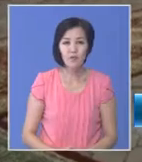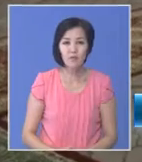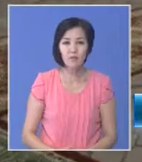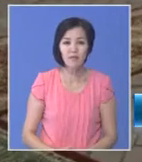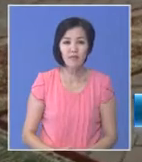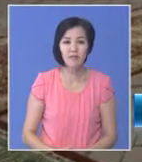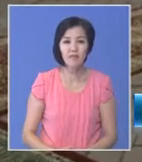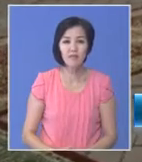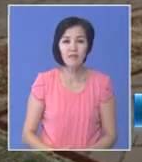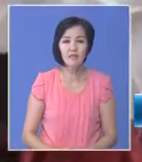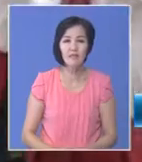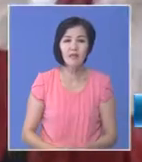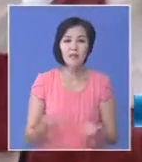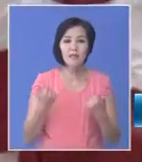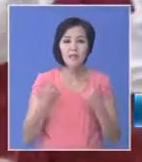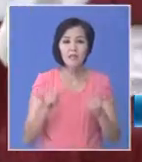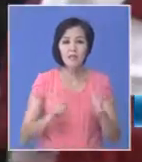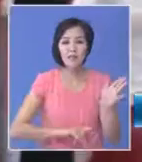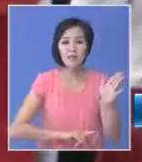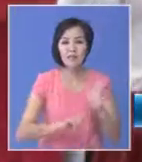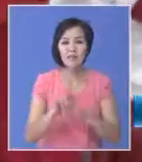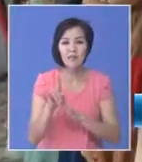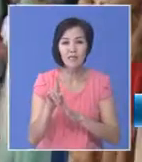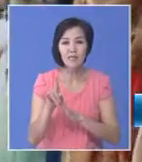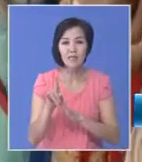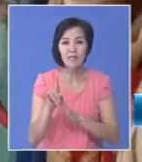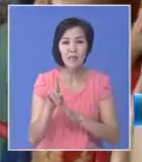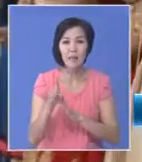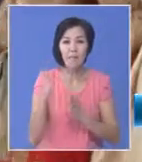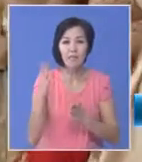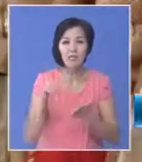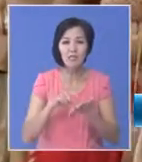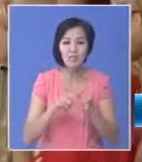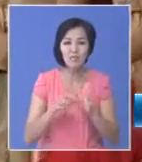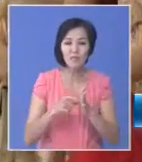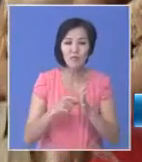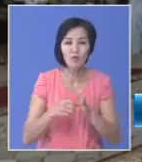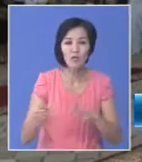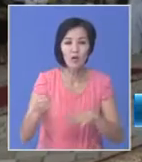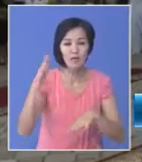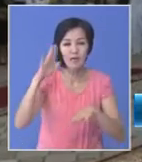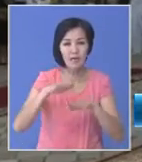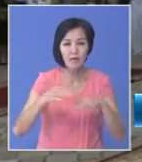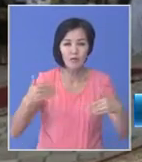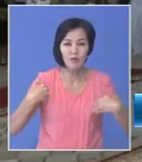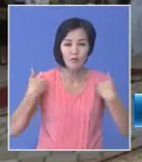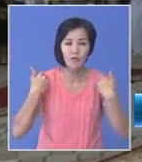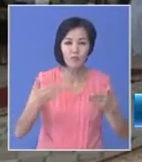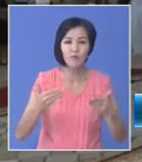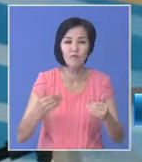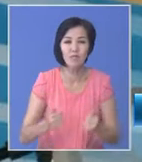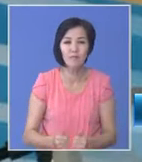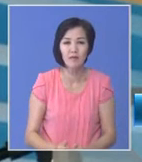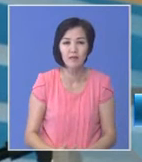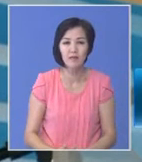Керемет көңілі басталған салтанатты шарада кіші сынып оқушылары түлектерге би арнап аудан әкімі құттықтады. Білімді болу деген